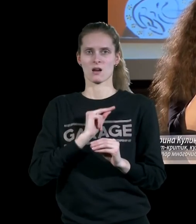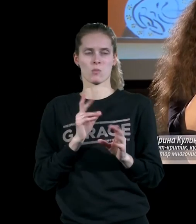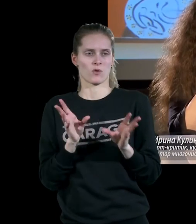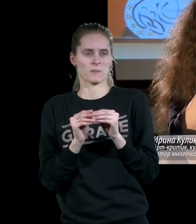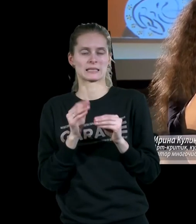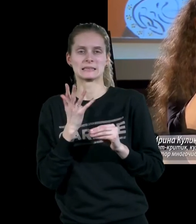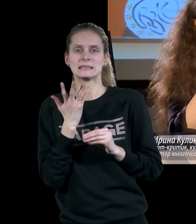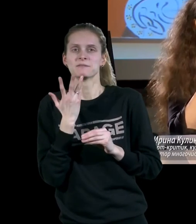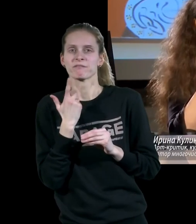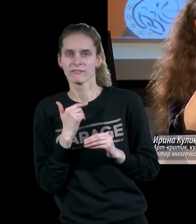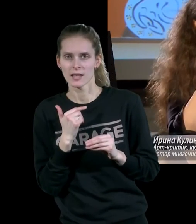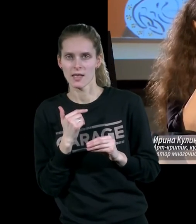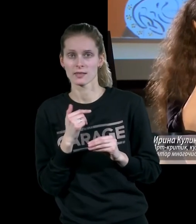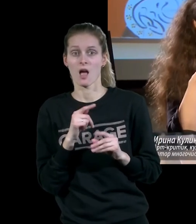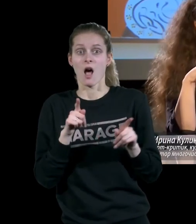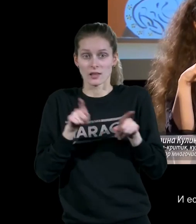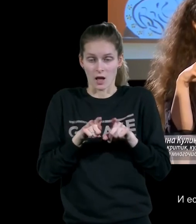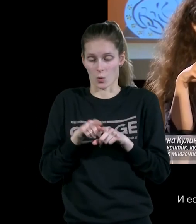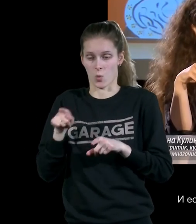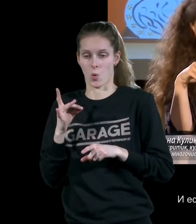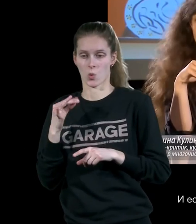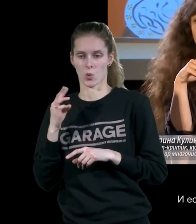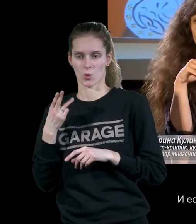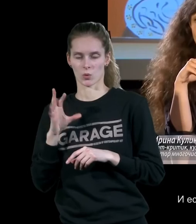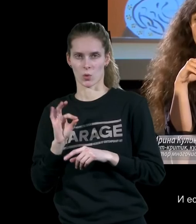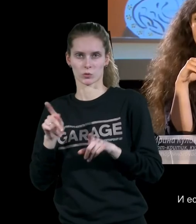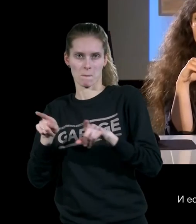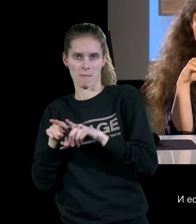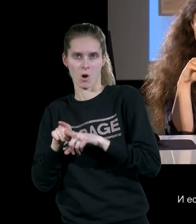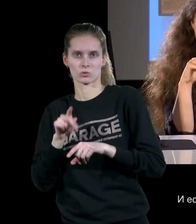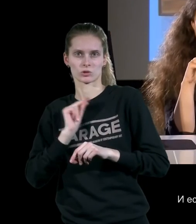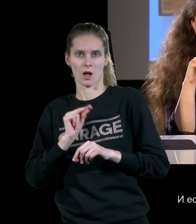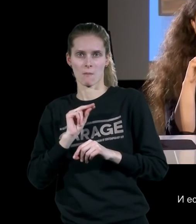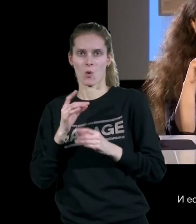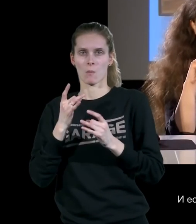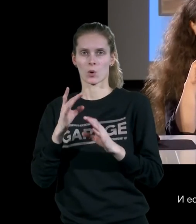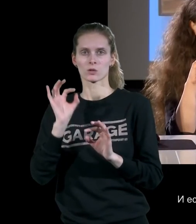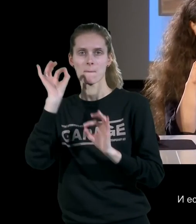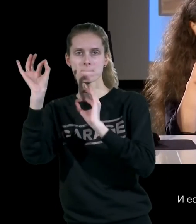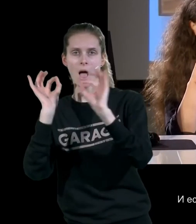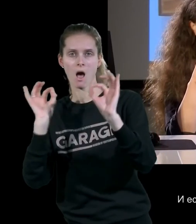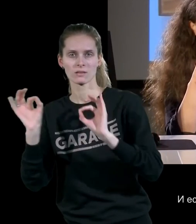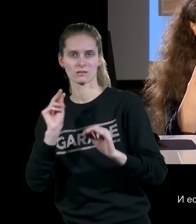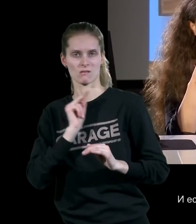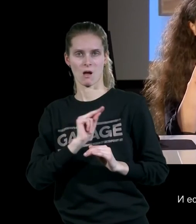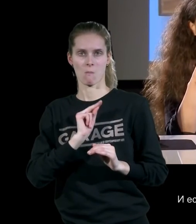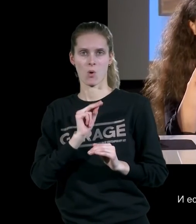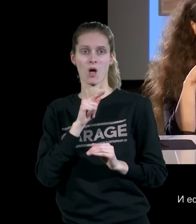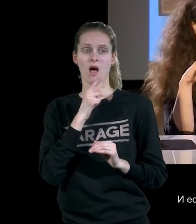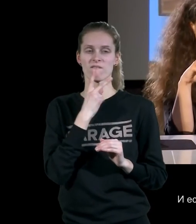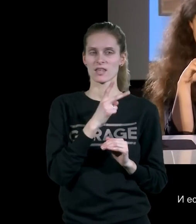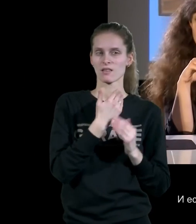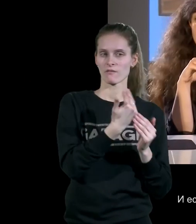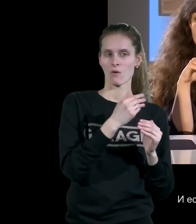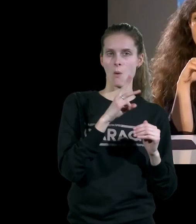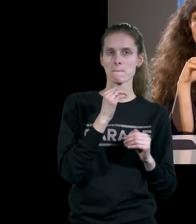выразительными средствами, которыми потом будет работать Ротко. И вот такими плоскими яркими пятнами, и если смотреть картины Матисса дальше